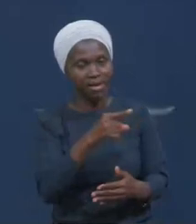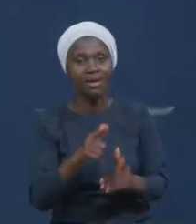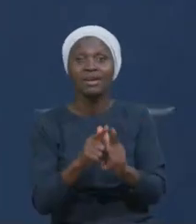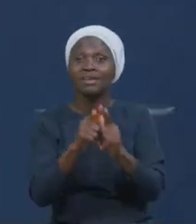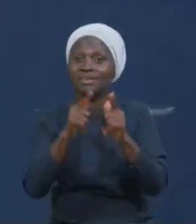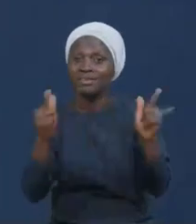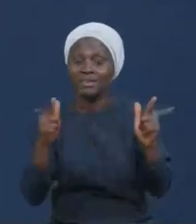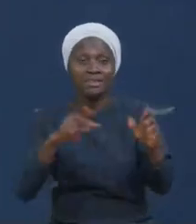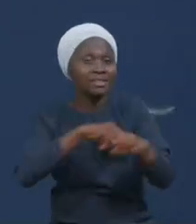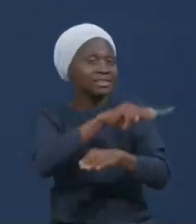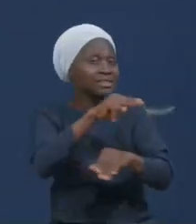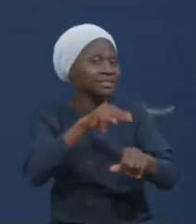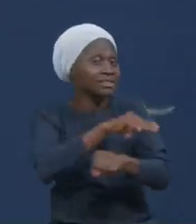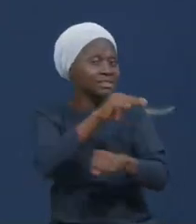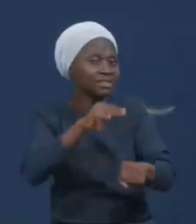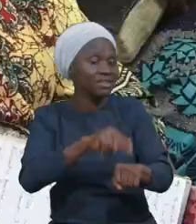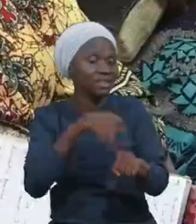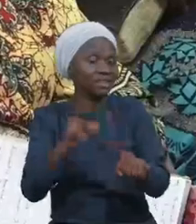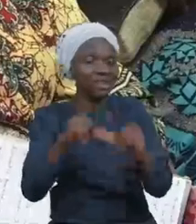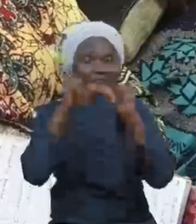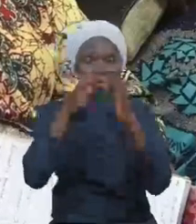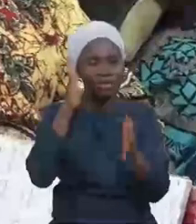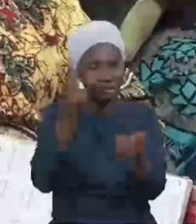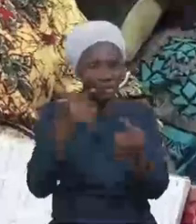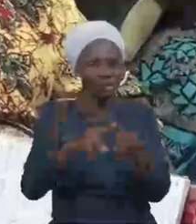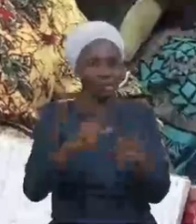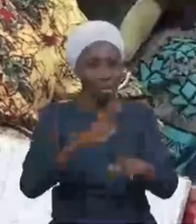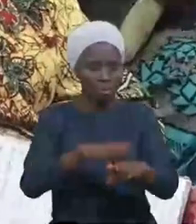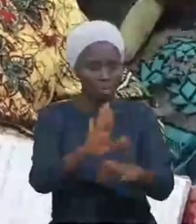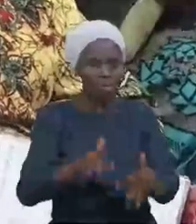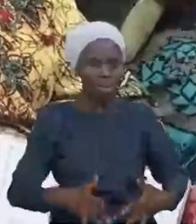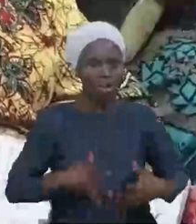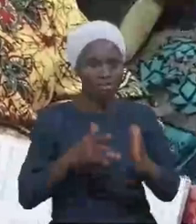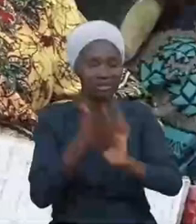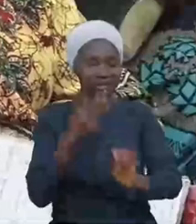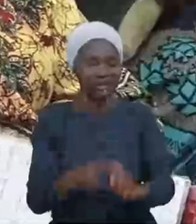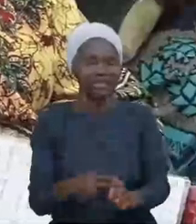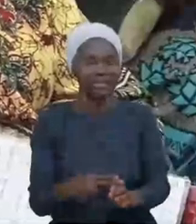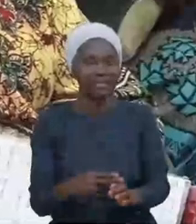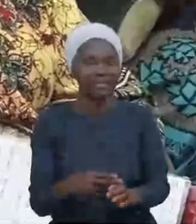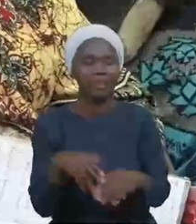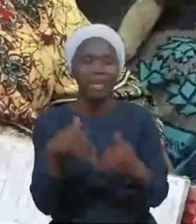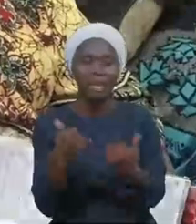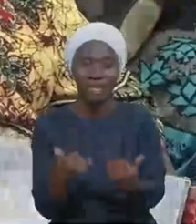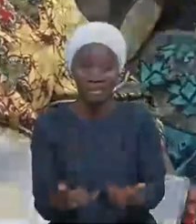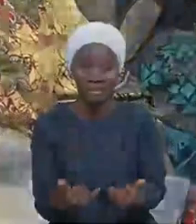Une bénédiction grande nationale viendra dans ta vie. Maintenant, quand